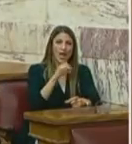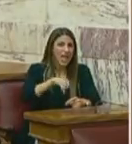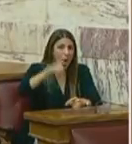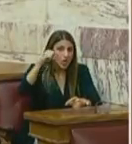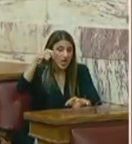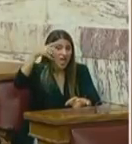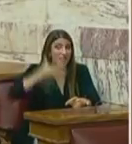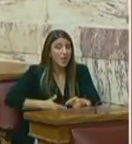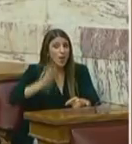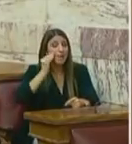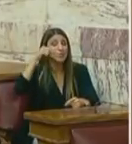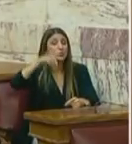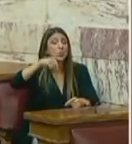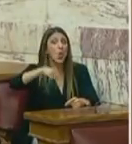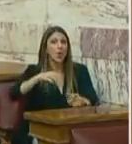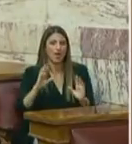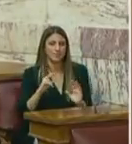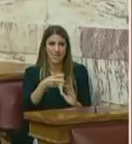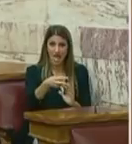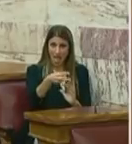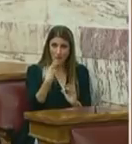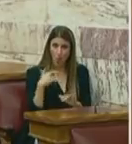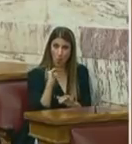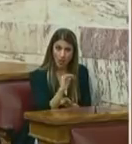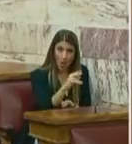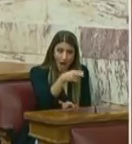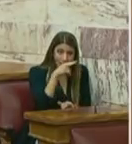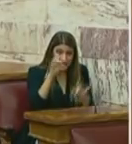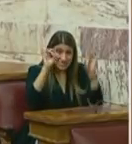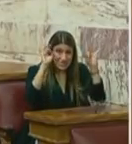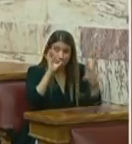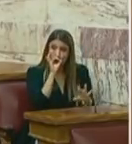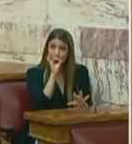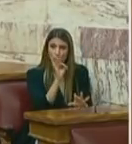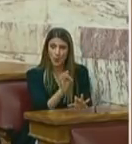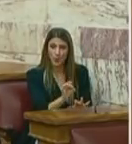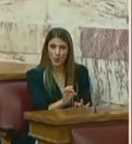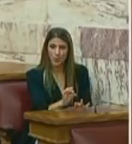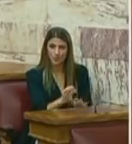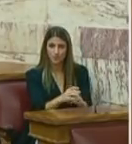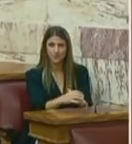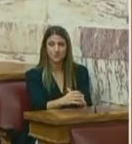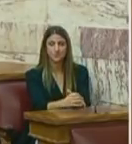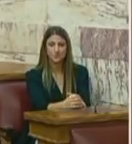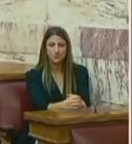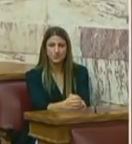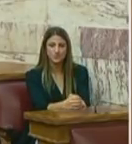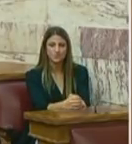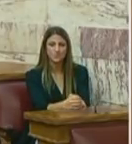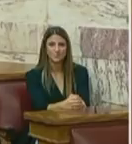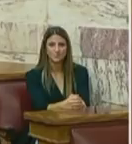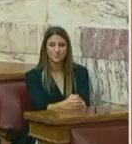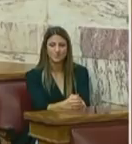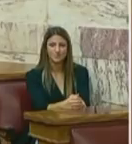όχι? Δεν έδωσε κανένας απάντηση σε αυτά τα κρίσιμα ερωτήματα? Ή μήπως όλα αυτά γίνανε αλλά